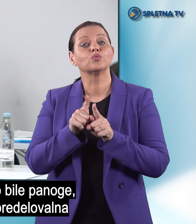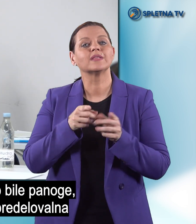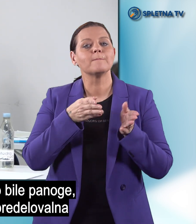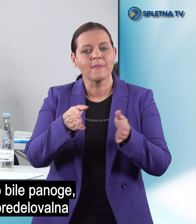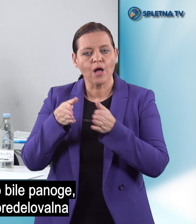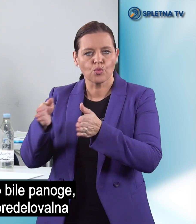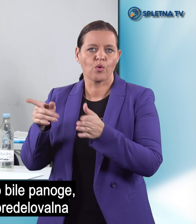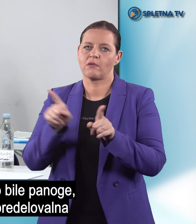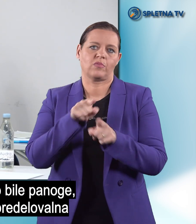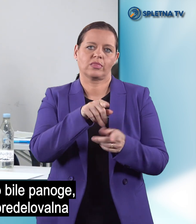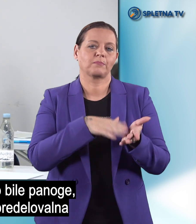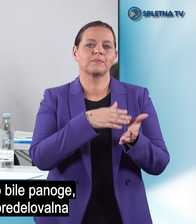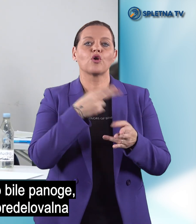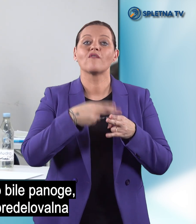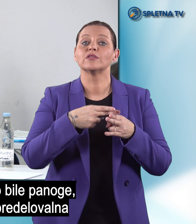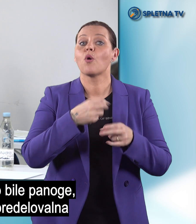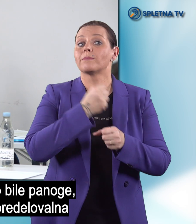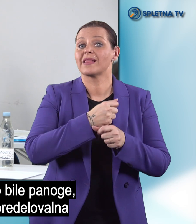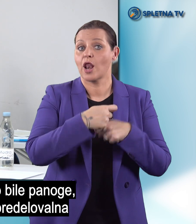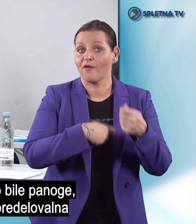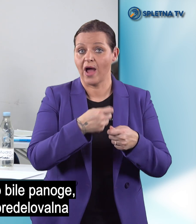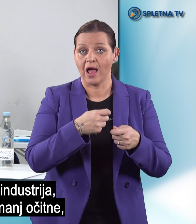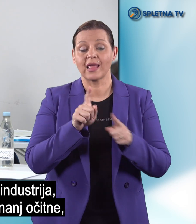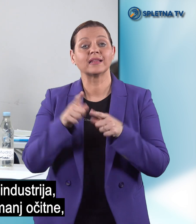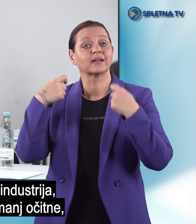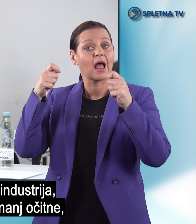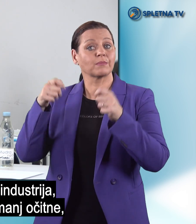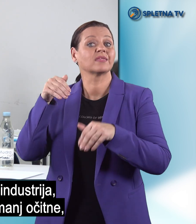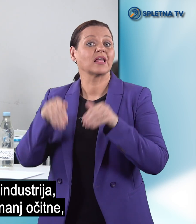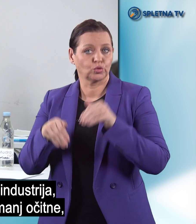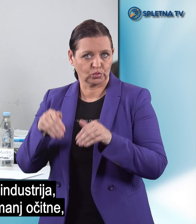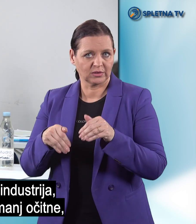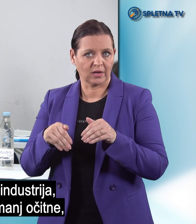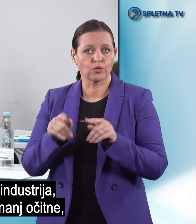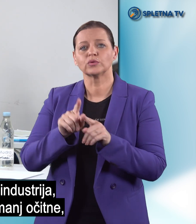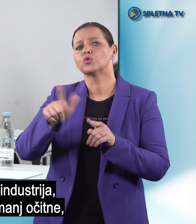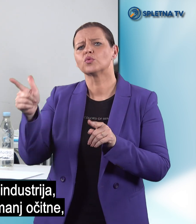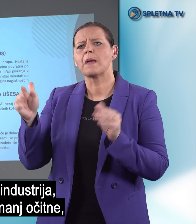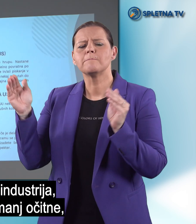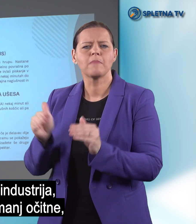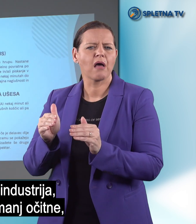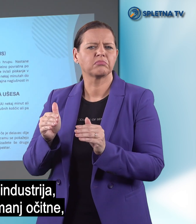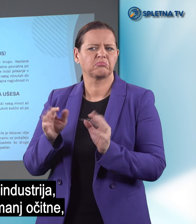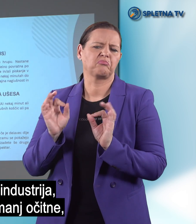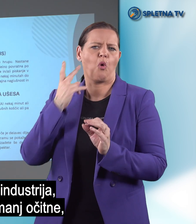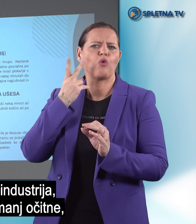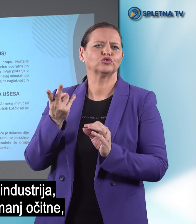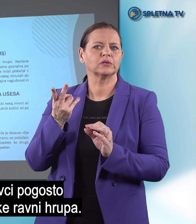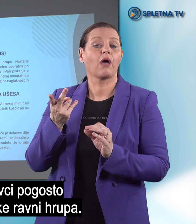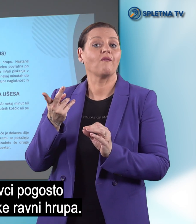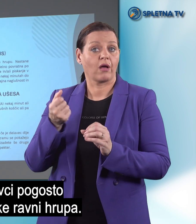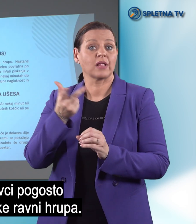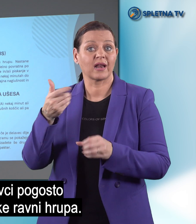Izpostavljene so bile panoge, kot sta kovinopredelovalna in gradbena industrija, in tudi druge manj očitne,